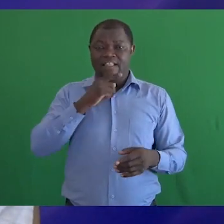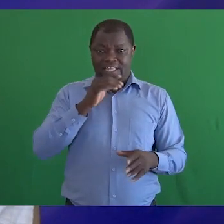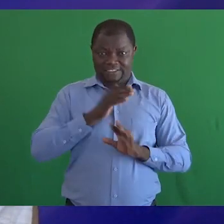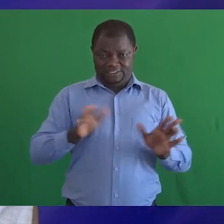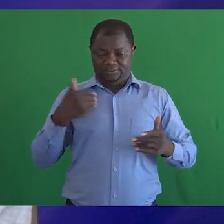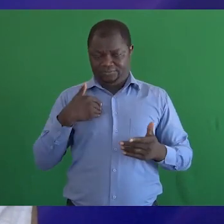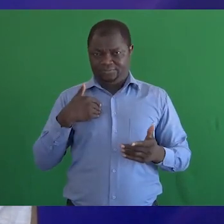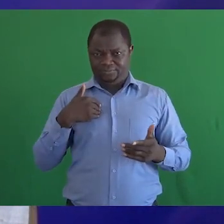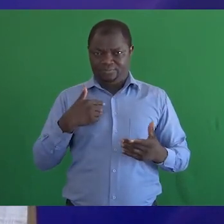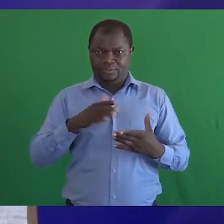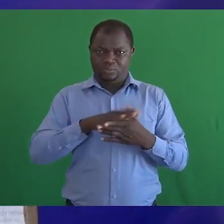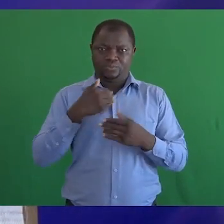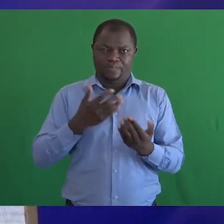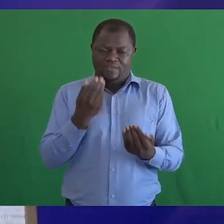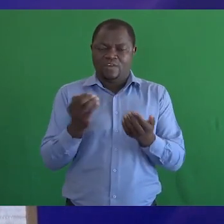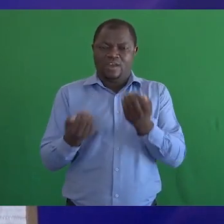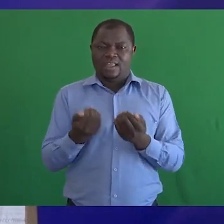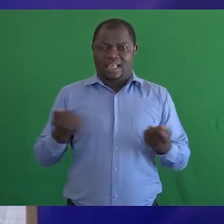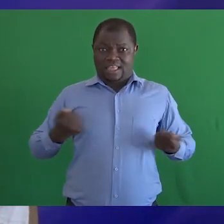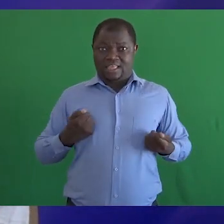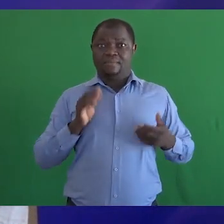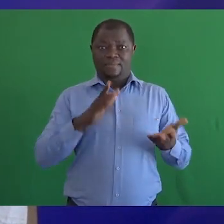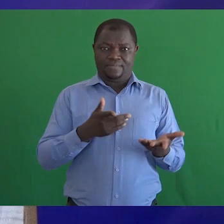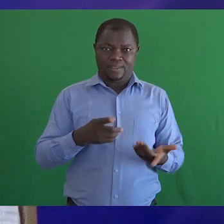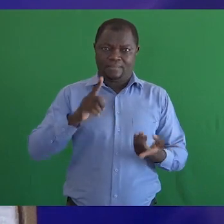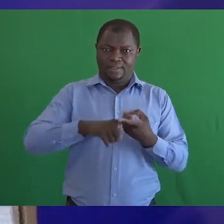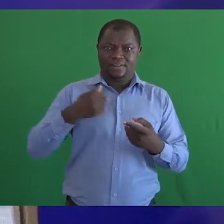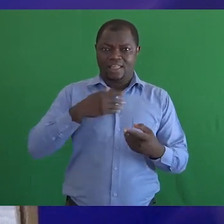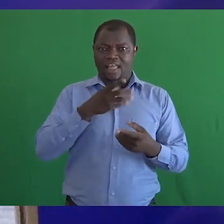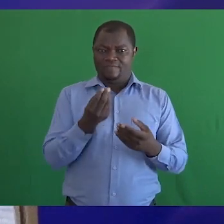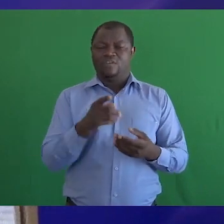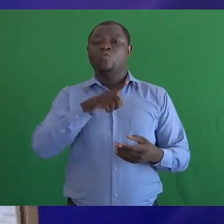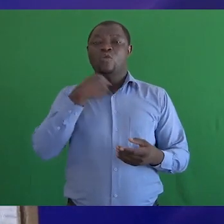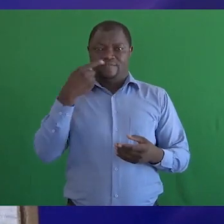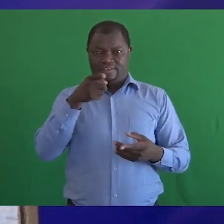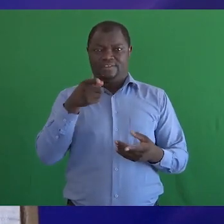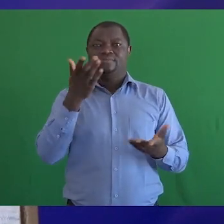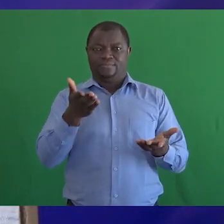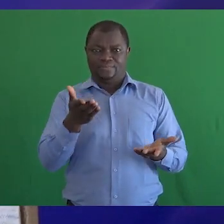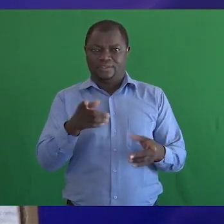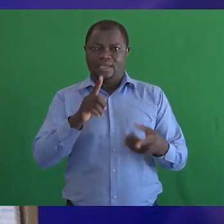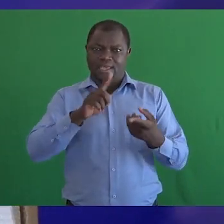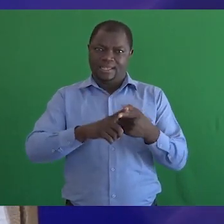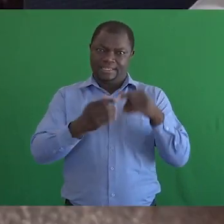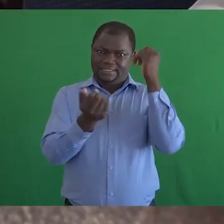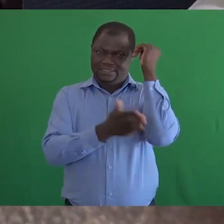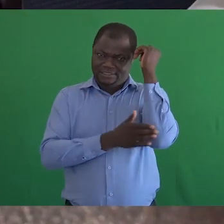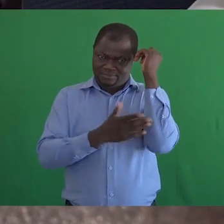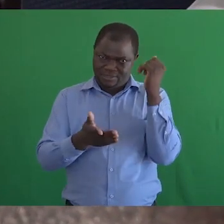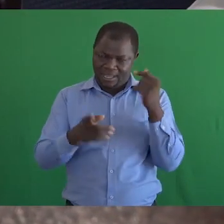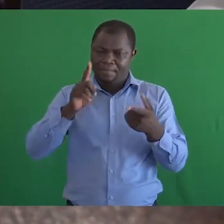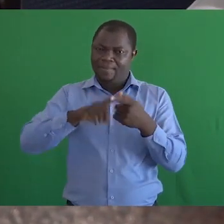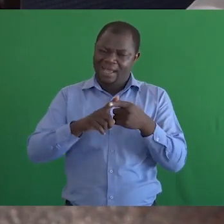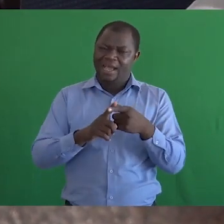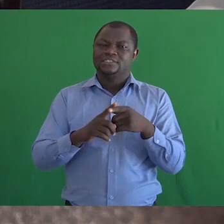baba, vevana vasikana, ndina amai vachozve, hanzvadzi, nemadzimai akawanda